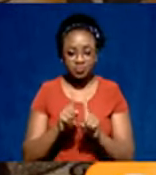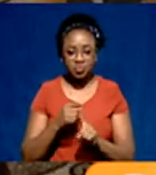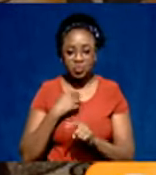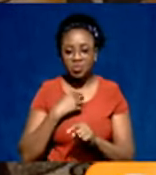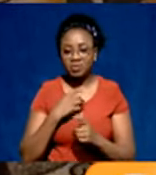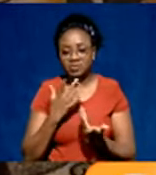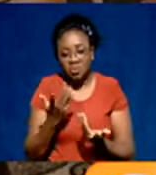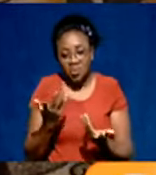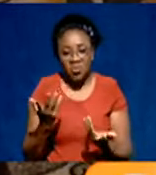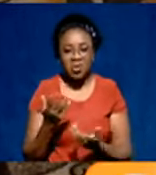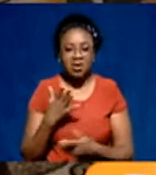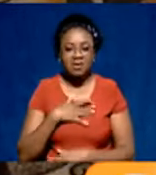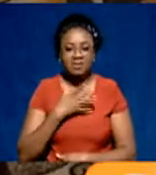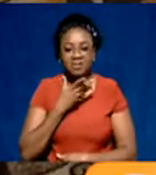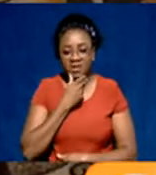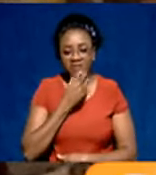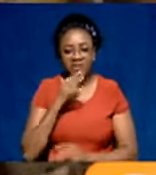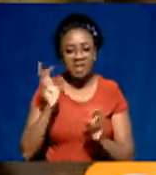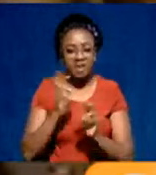karibu